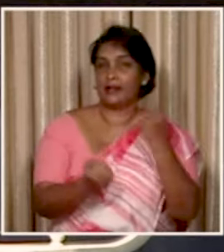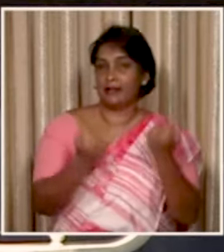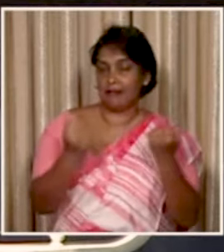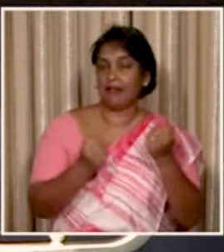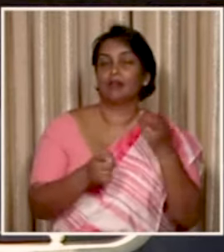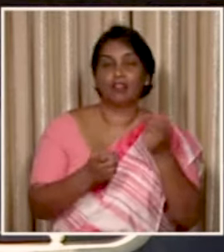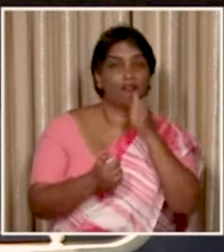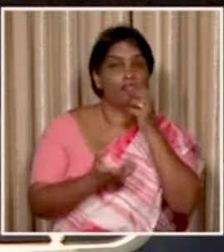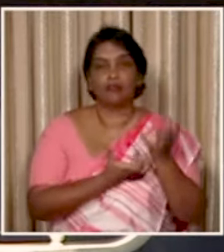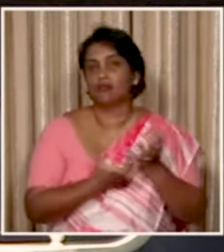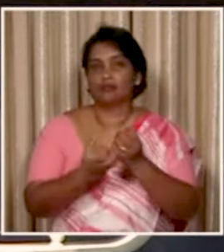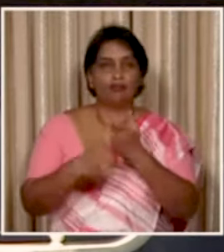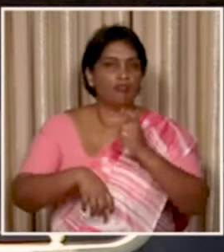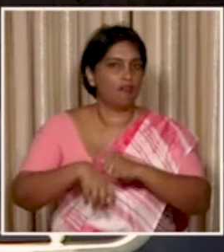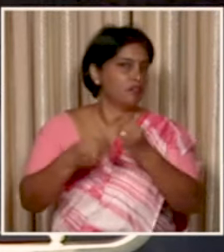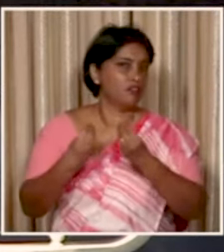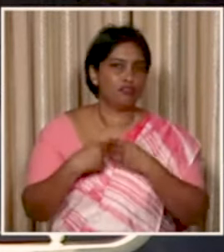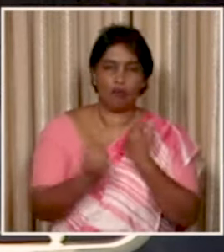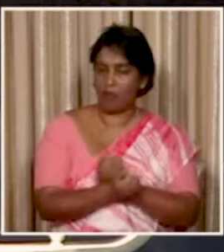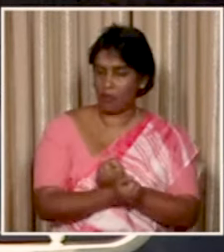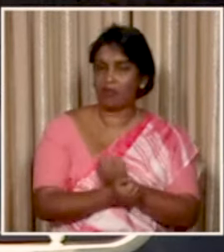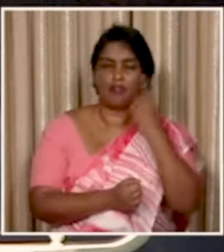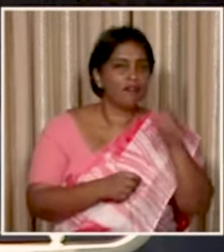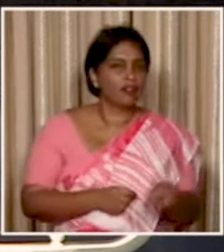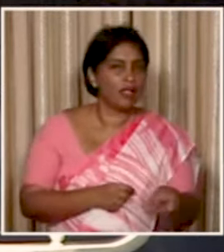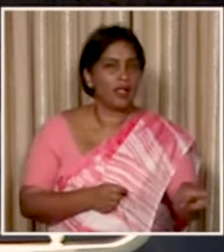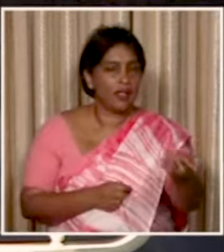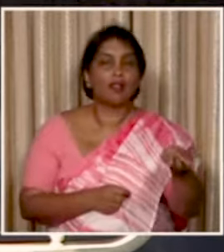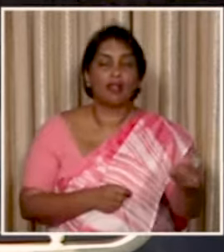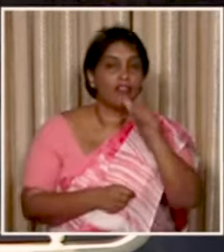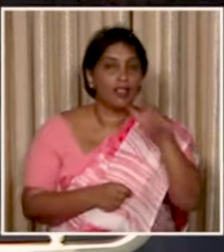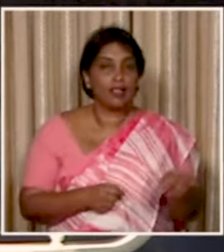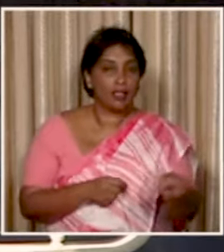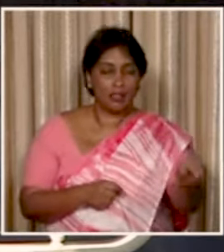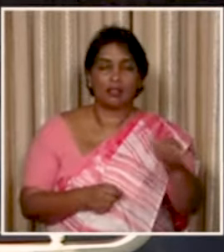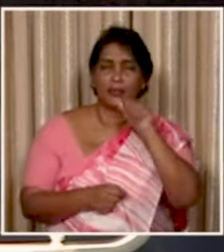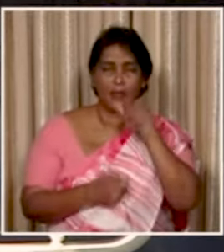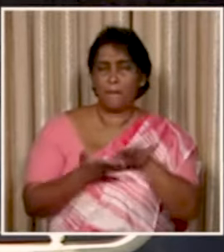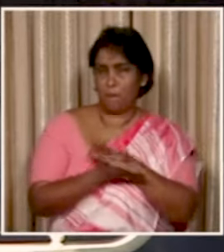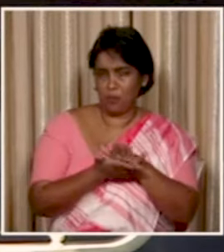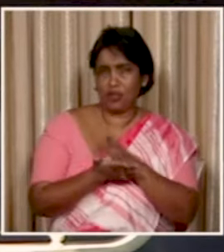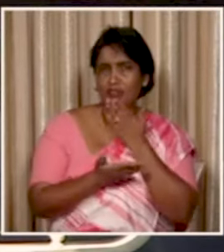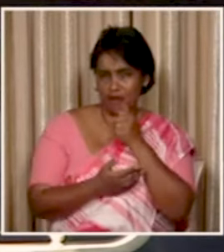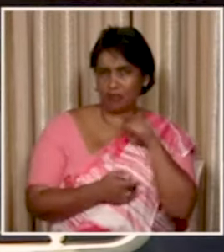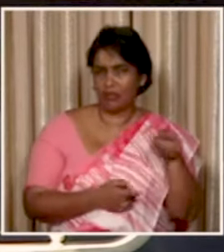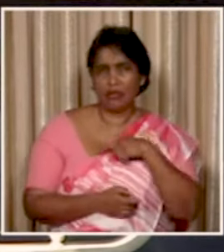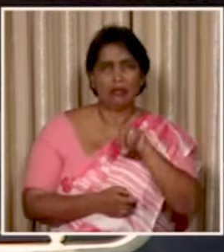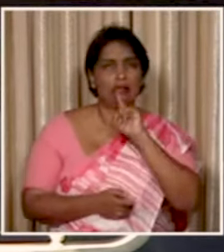காரணமாக ஆலயத்திற்கு அண்மையில் இருந்த நீரோடை ஒன்றிலிருந்து சுகாதாரமற்ற நீரை பருக வேண்டிய நிலை பலருக்கு ஏற்பட்டது. நானும் அந்த நீரையே பருக